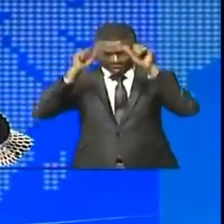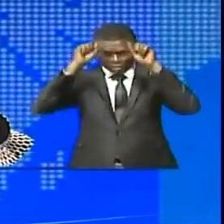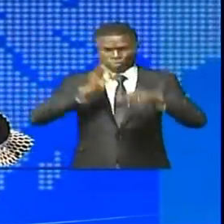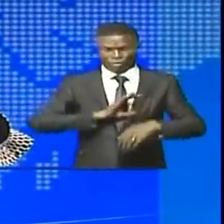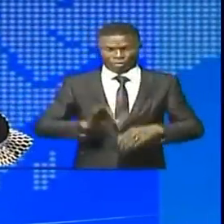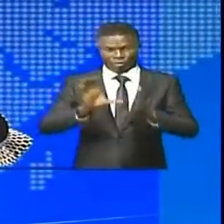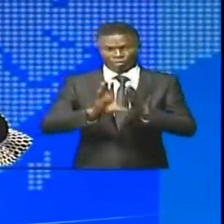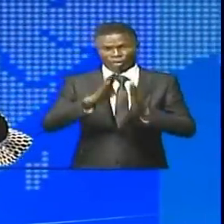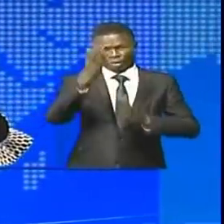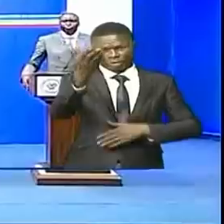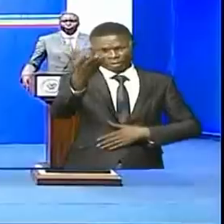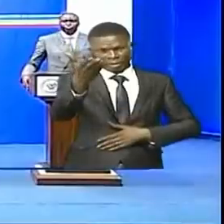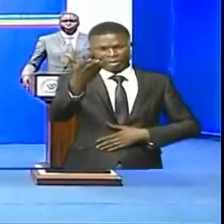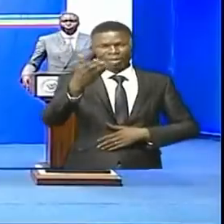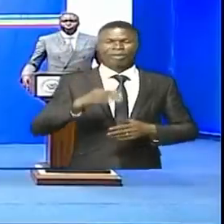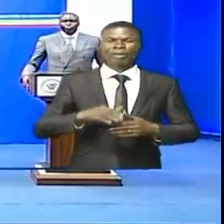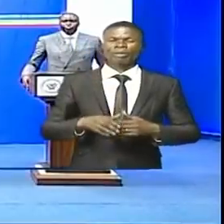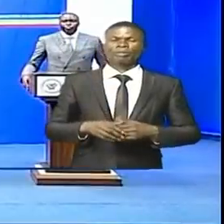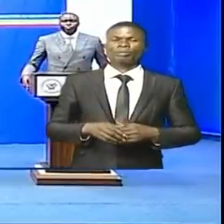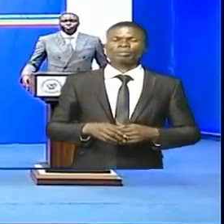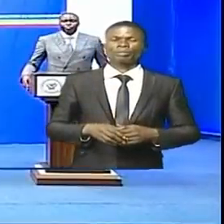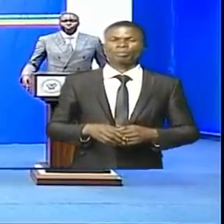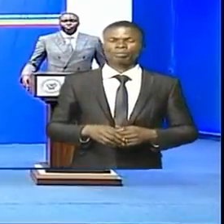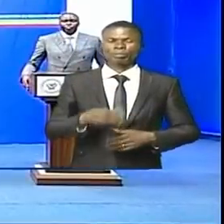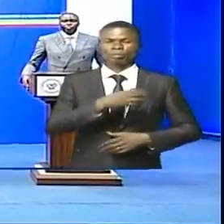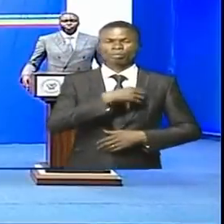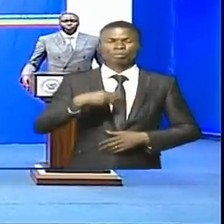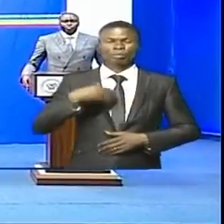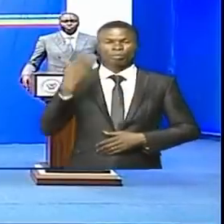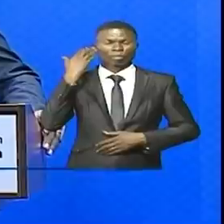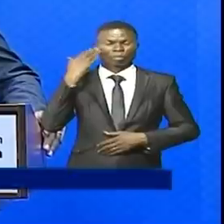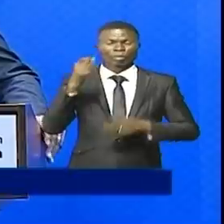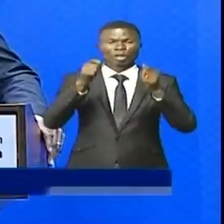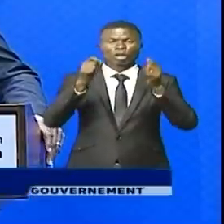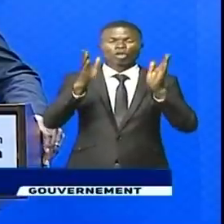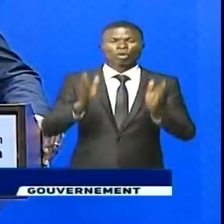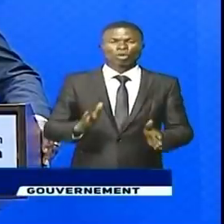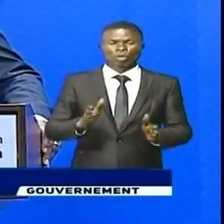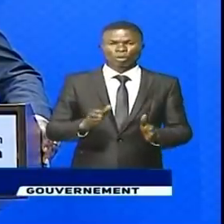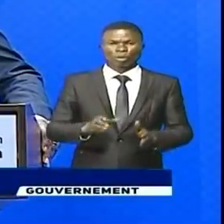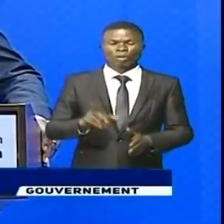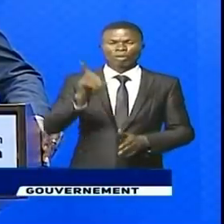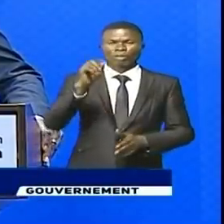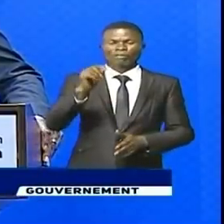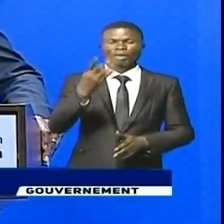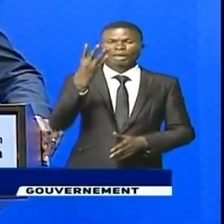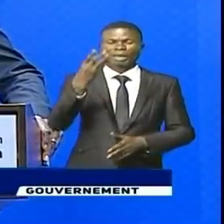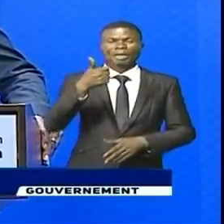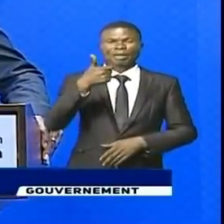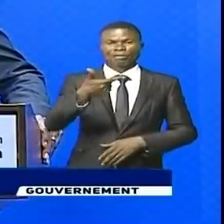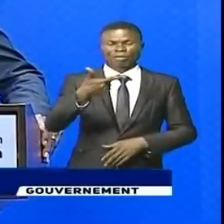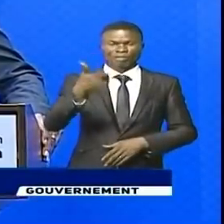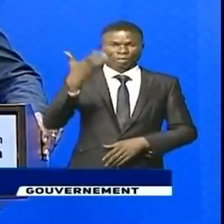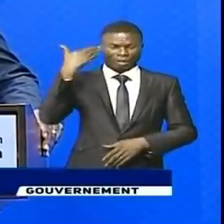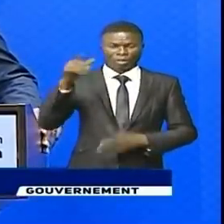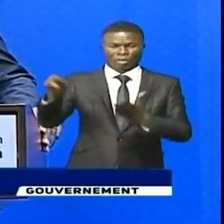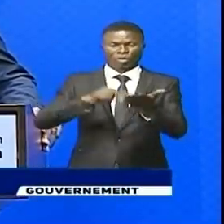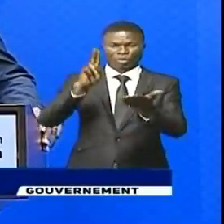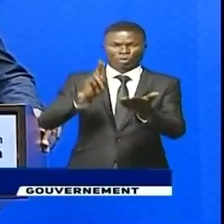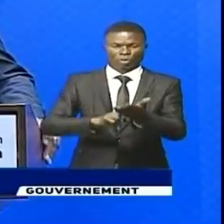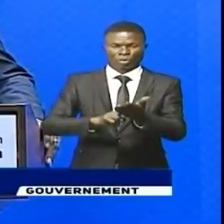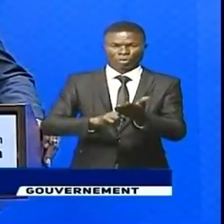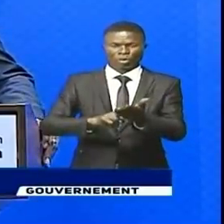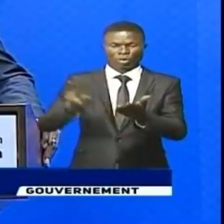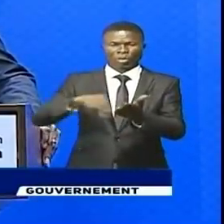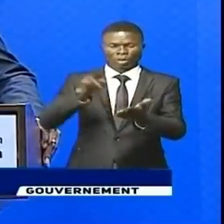suivait un extrait mesdames et messieurs de la presse en date du 24 février dernier la signature d'un protocole